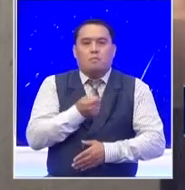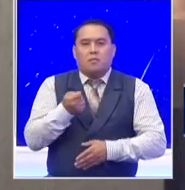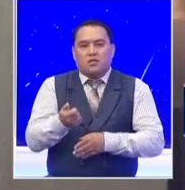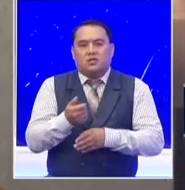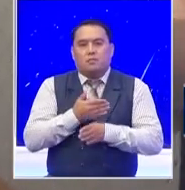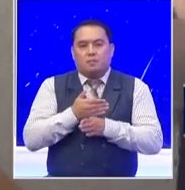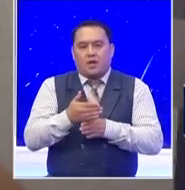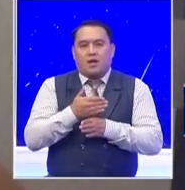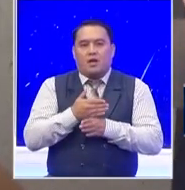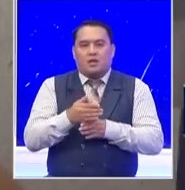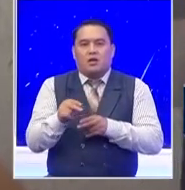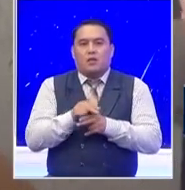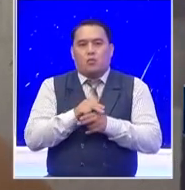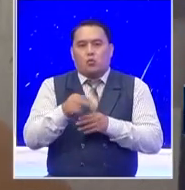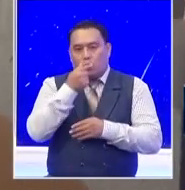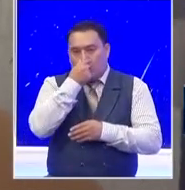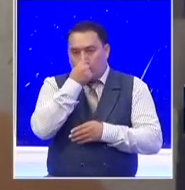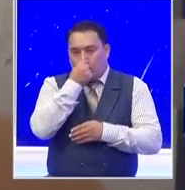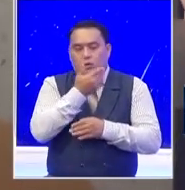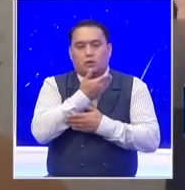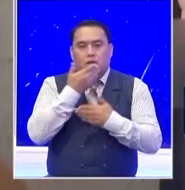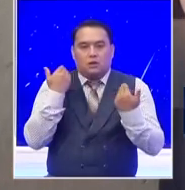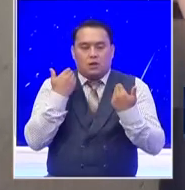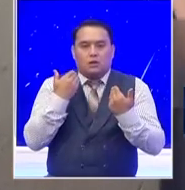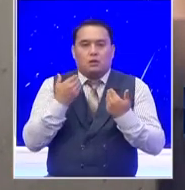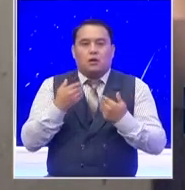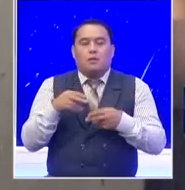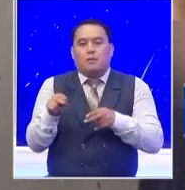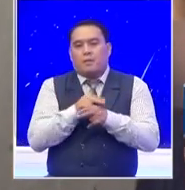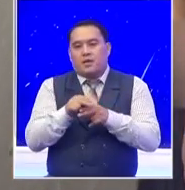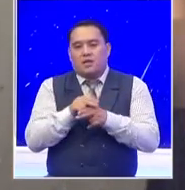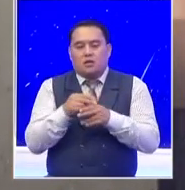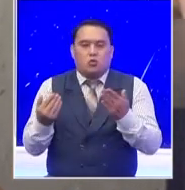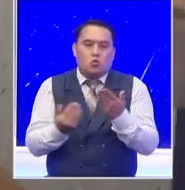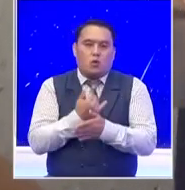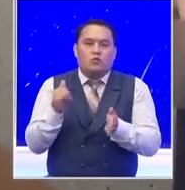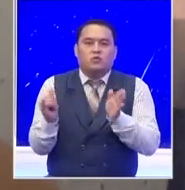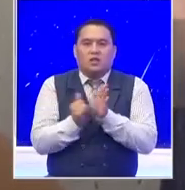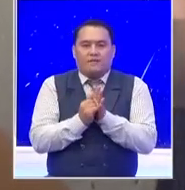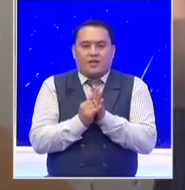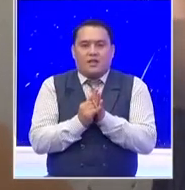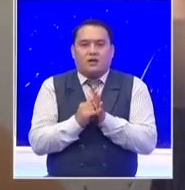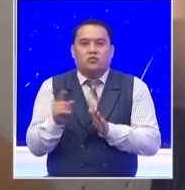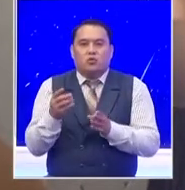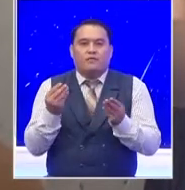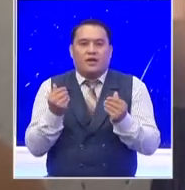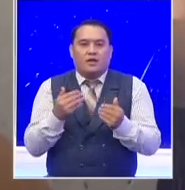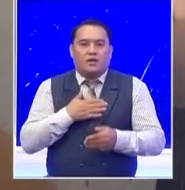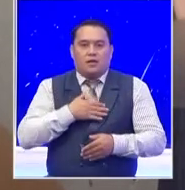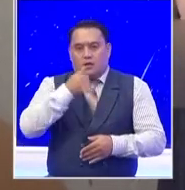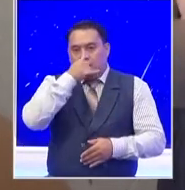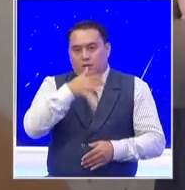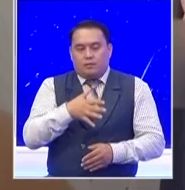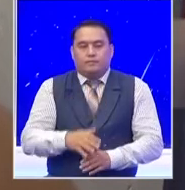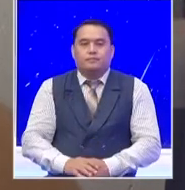стала. Пока вот ремонта у меня нету, но я понемножку хоть кран поменяла, счетчик новый поставила, потому что финансово тоже нам